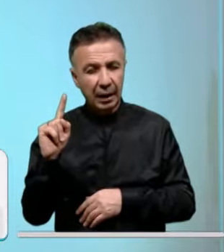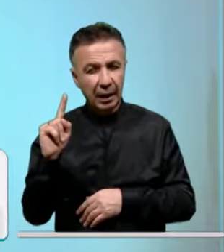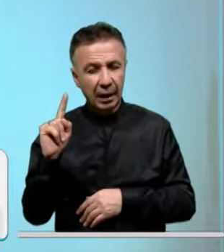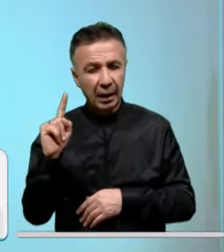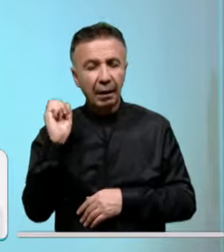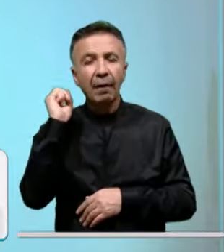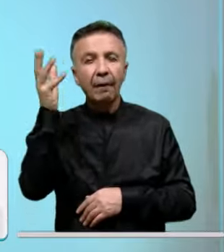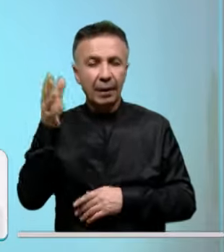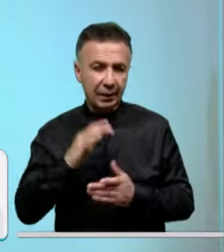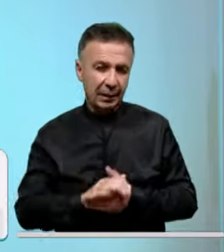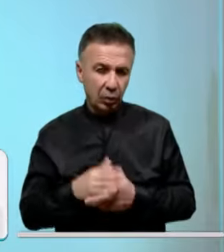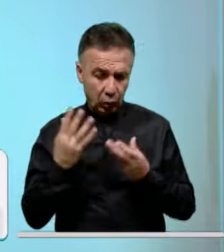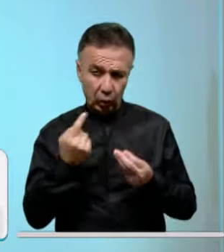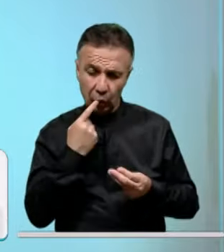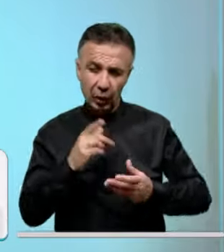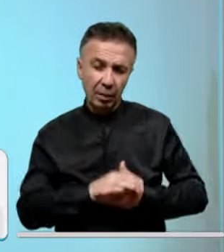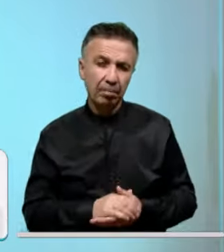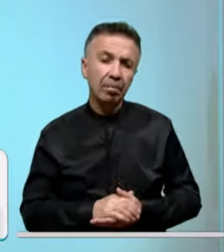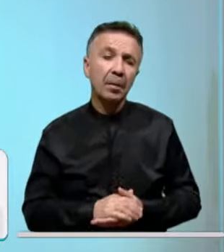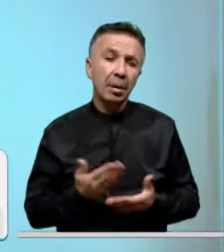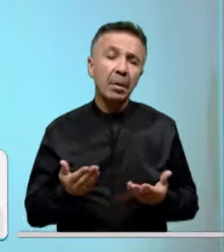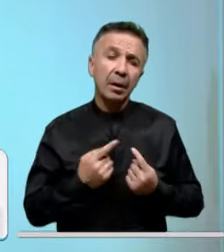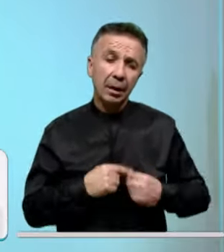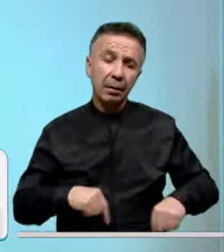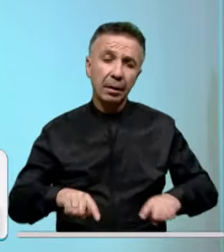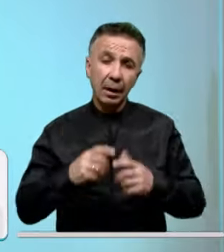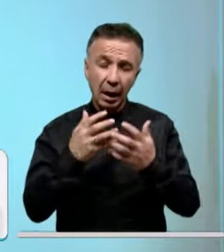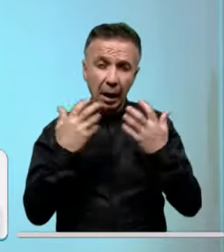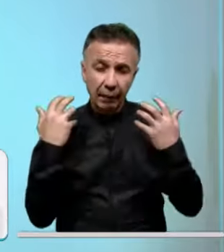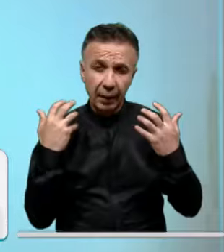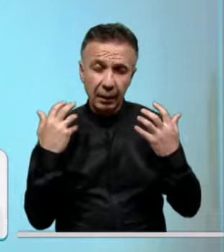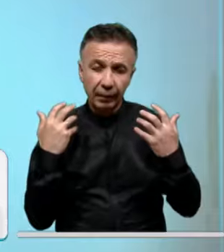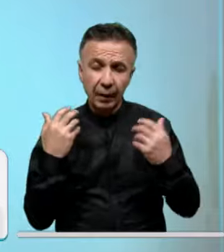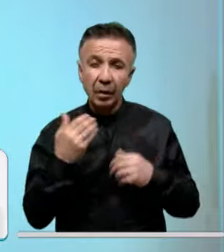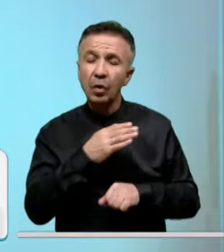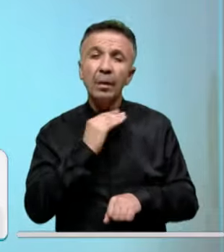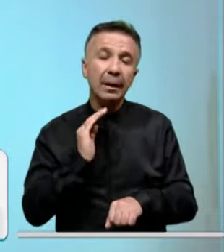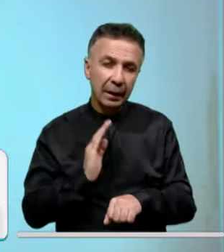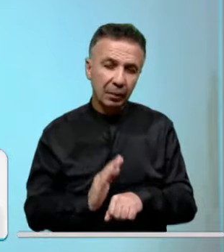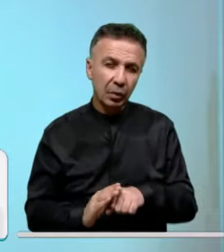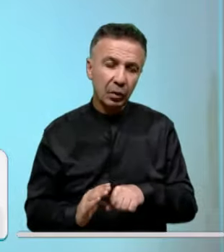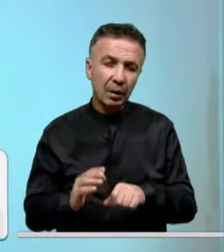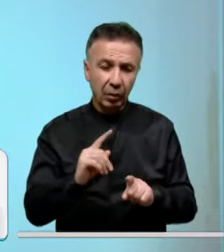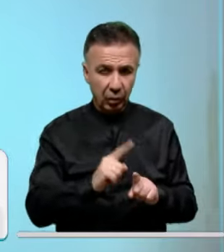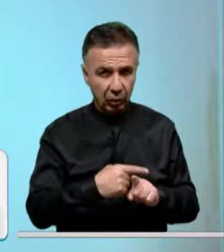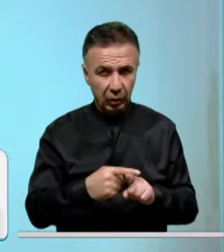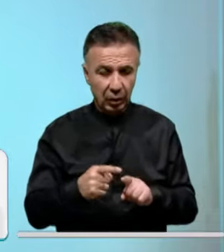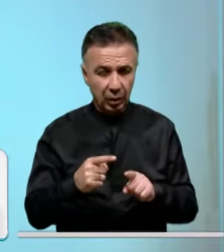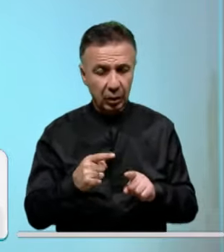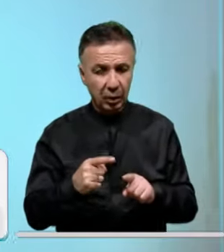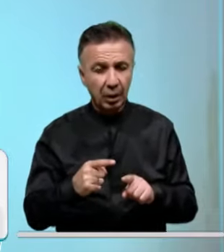telaffuz ediliyor. Evet. Peki biz bir hayvanı kurban etmek üzere hissedar olduk, sonra